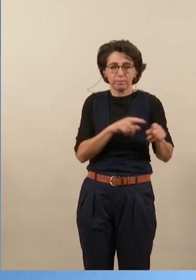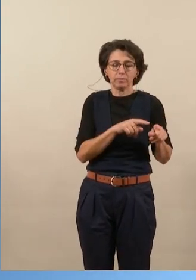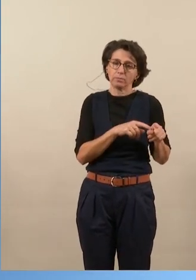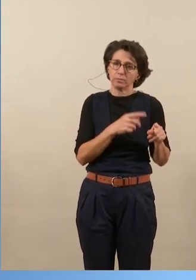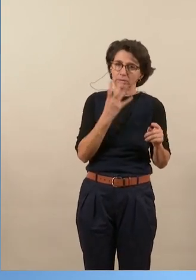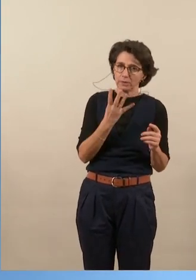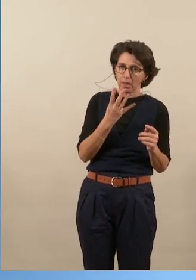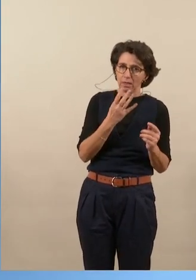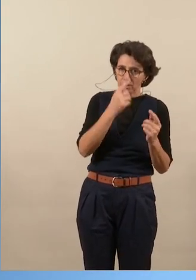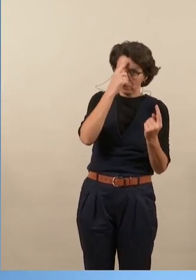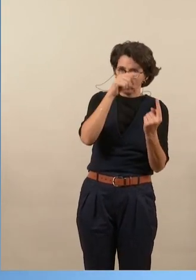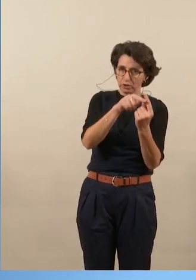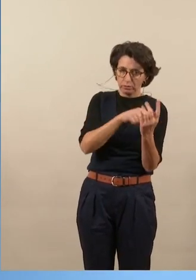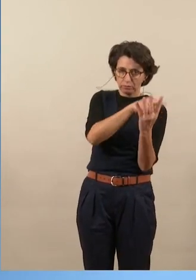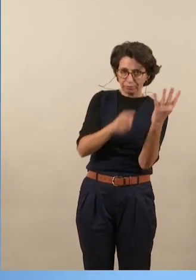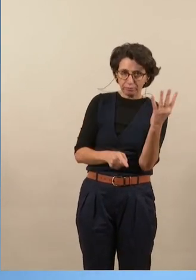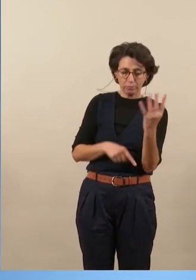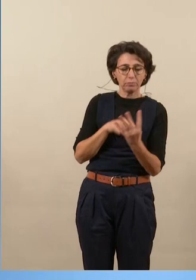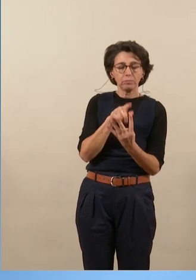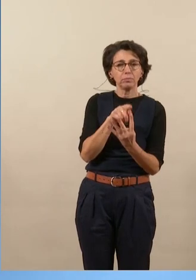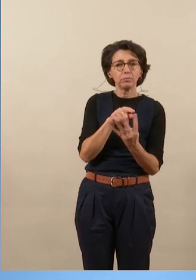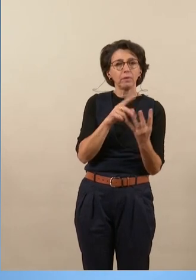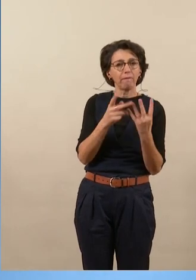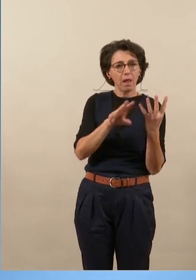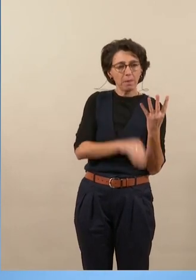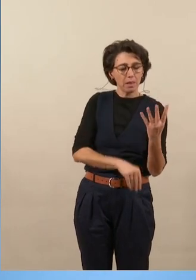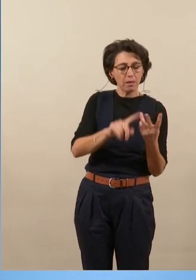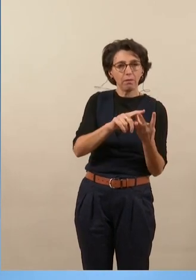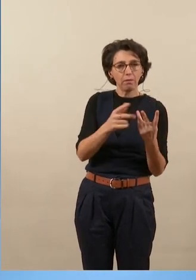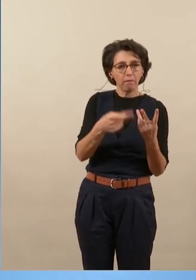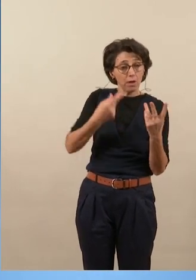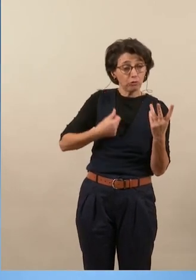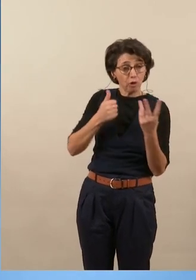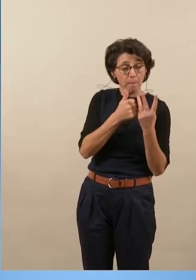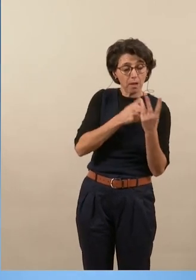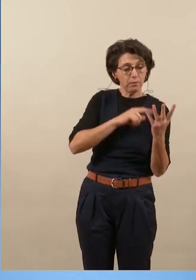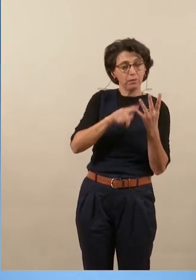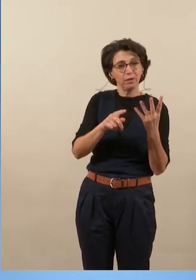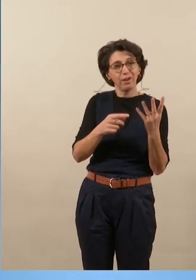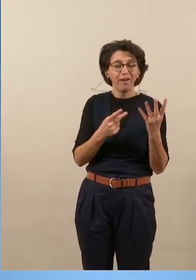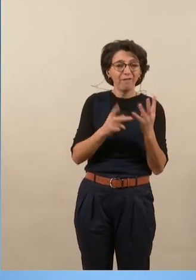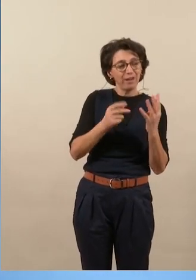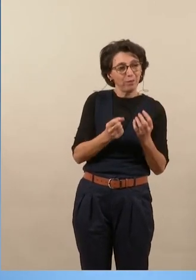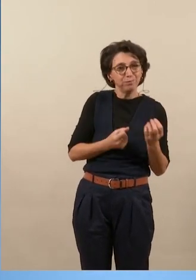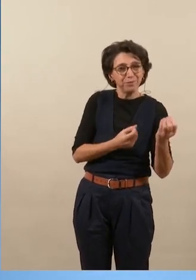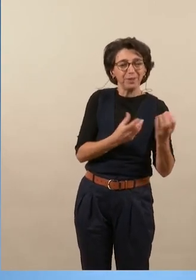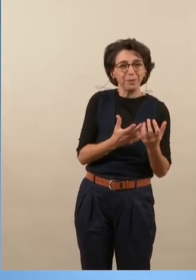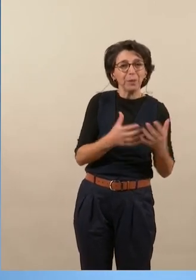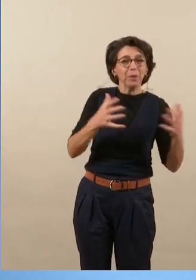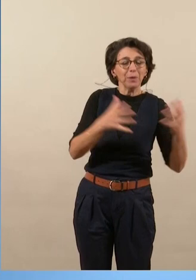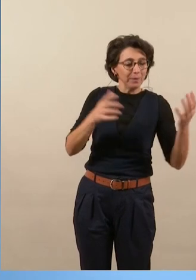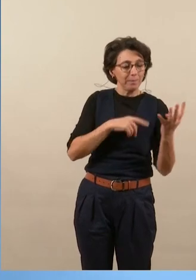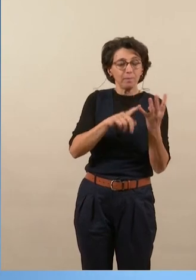axes euh habiter la ville vivre ensemble impulser la transformation de la ville et approvisionner et nourrir la